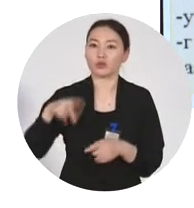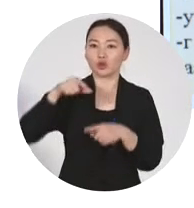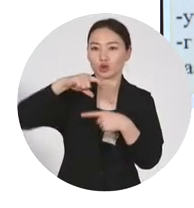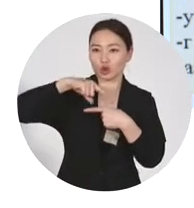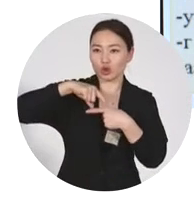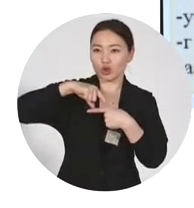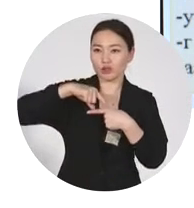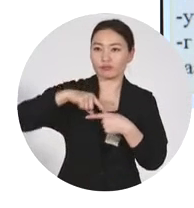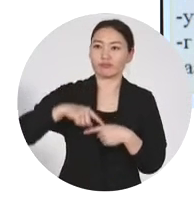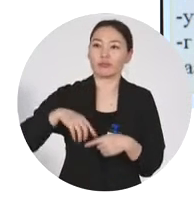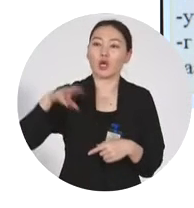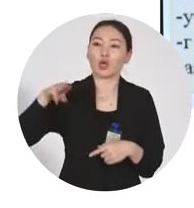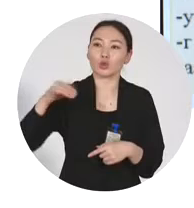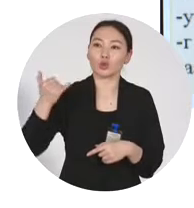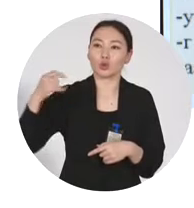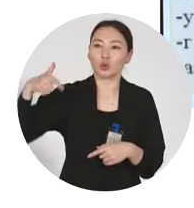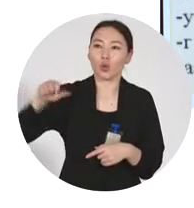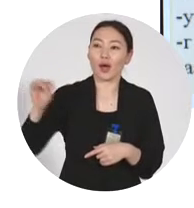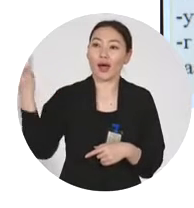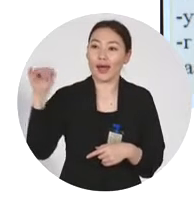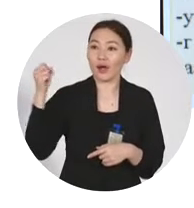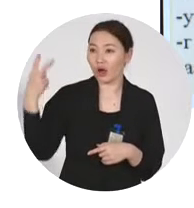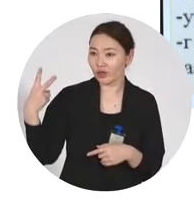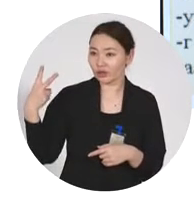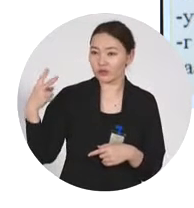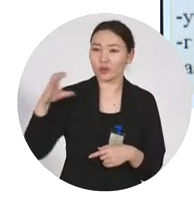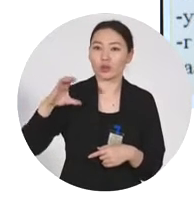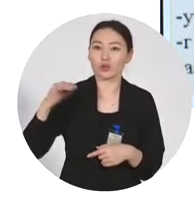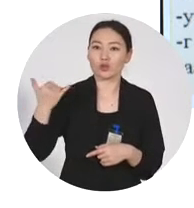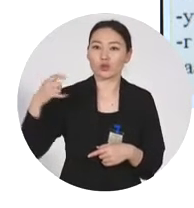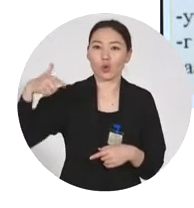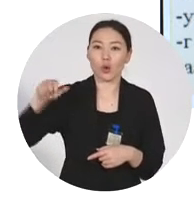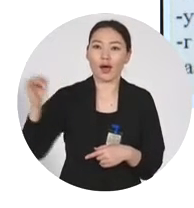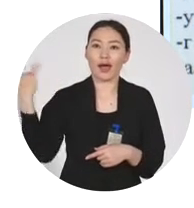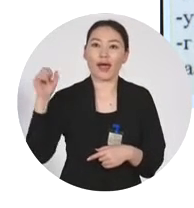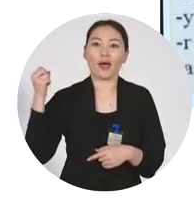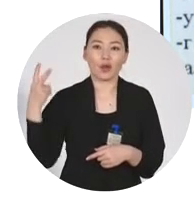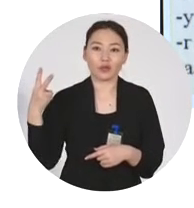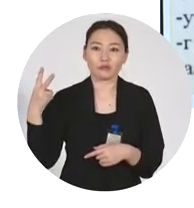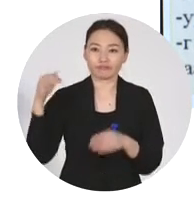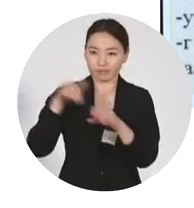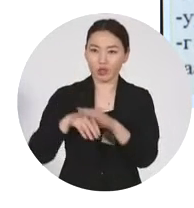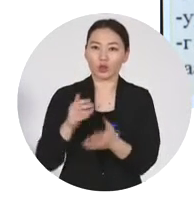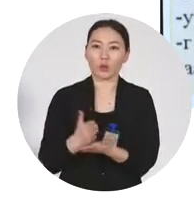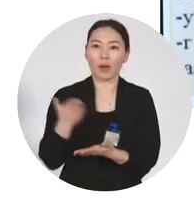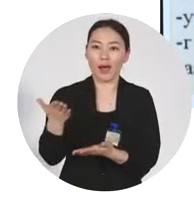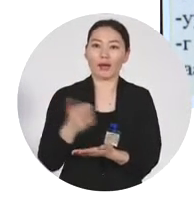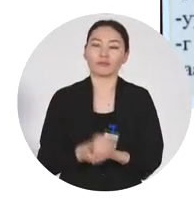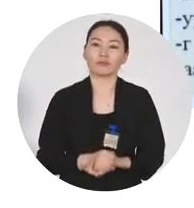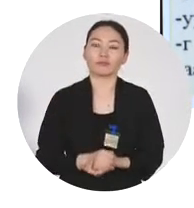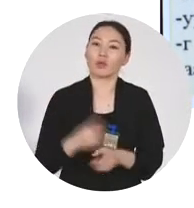гэж багш нь ялгасан байна. За хэрвээ буруу бичсэн байвал дэвтэртээ засаад тэмдэглээд аваарай.